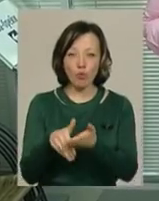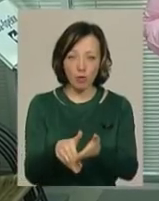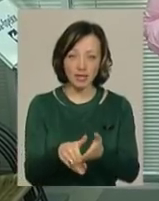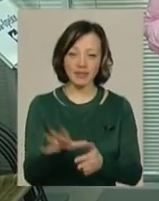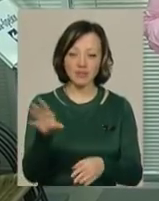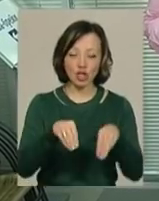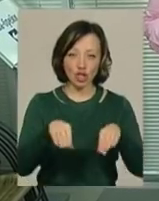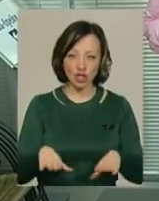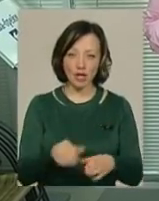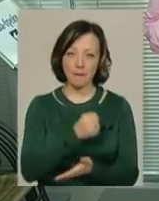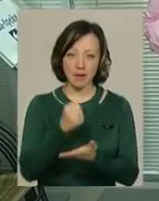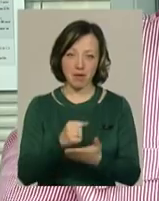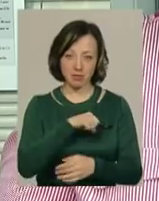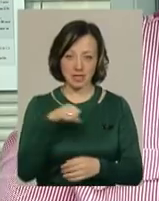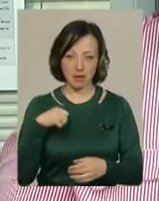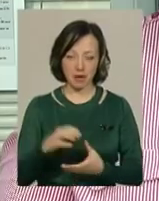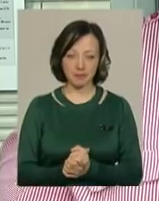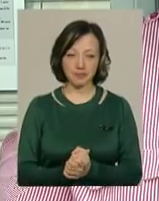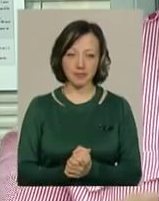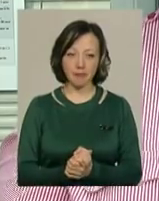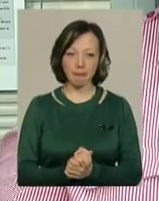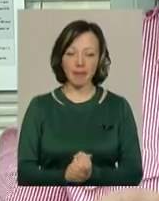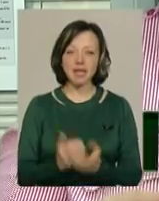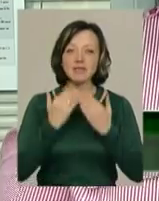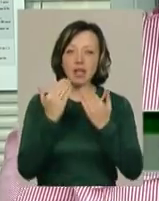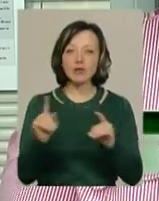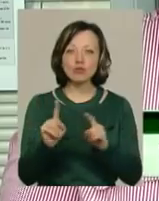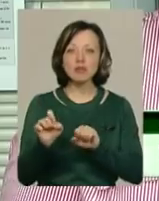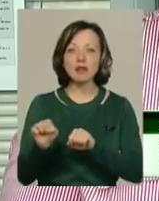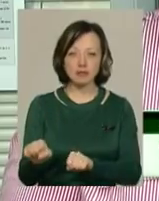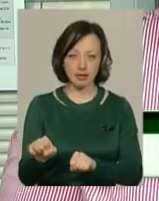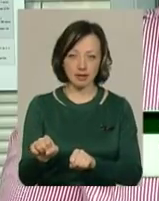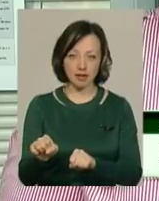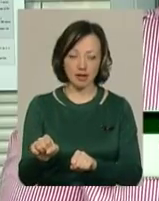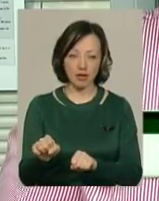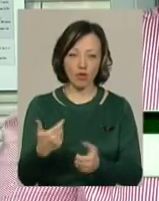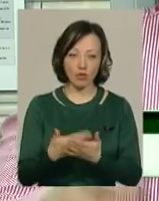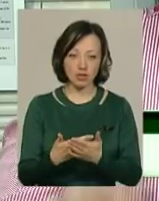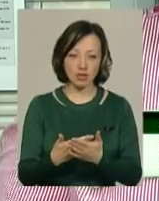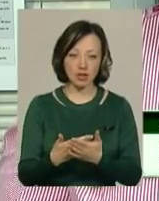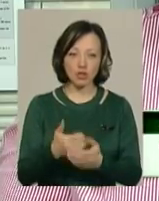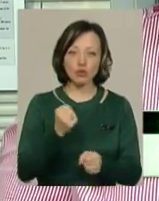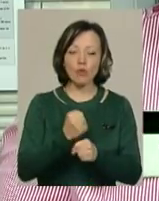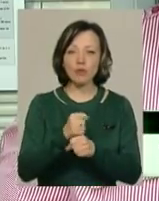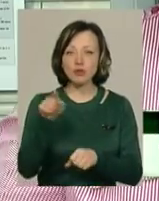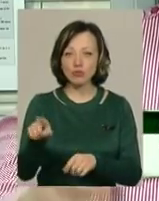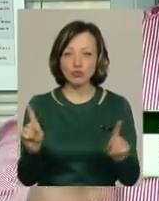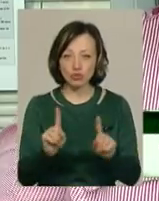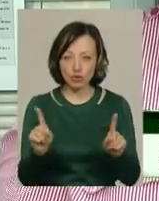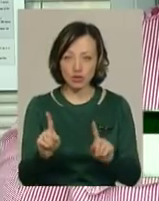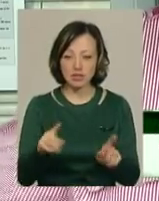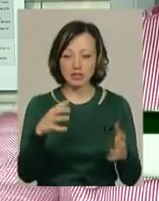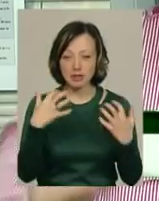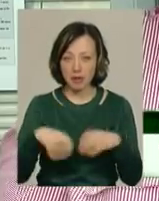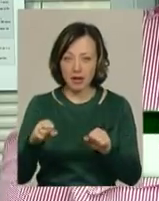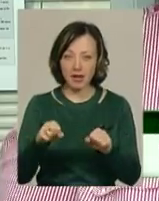І усі рішення прийматиме сама. Звертаються саме з того, щоб захистити. Ось, зробіть йому щось,